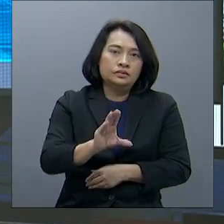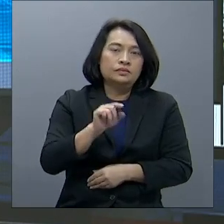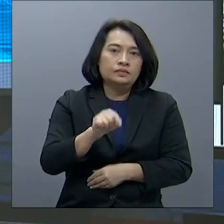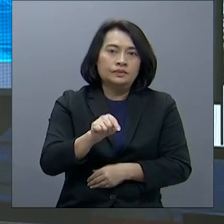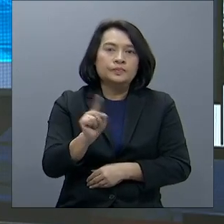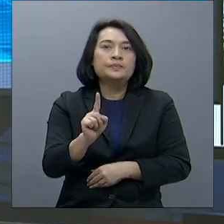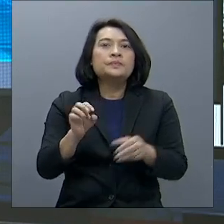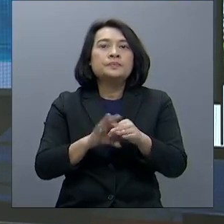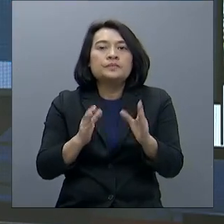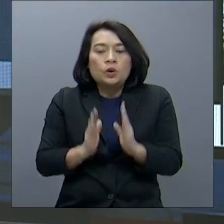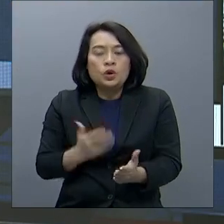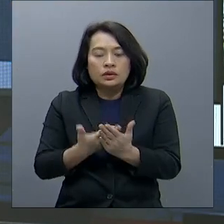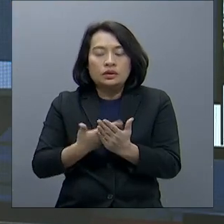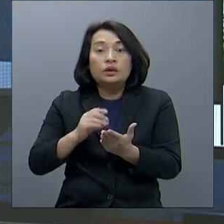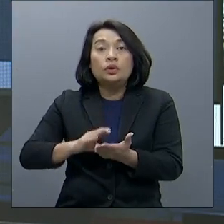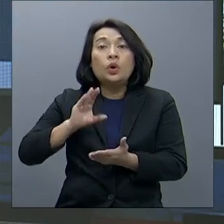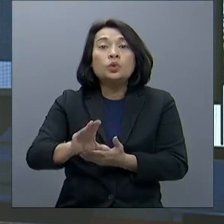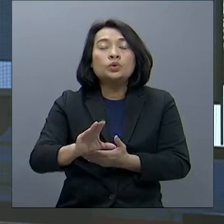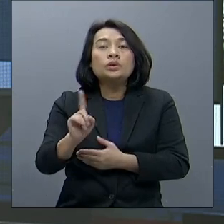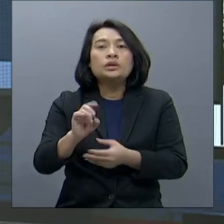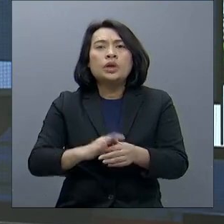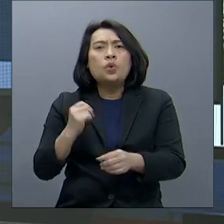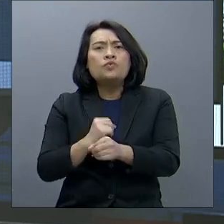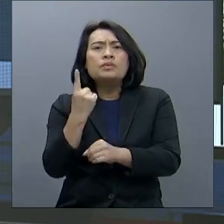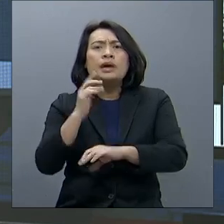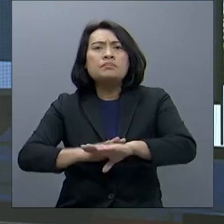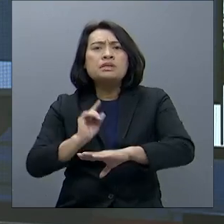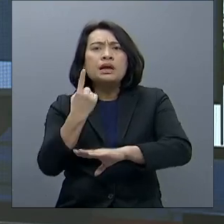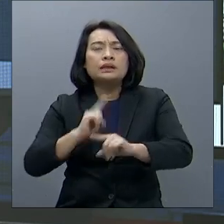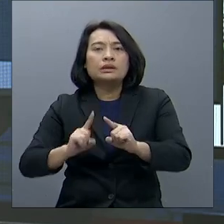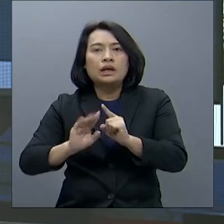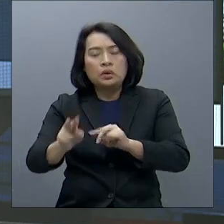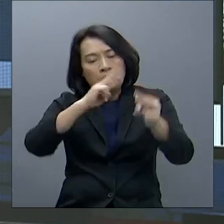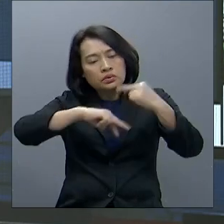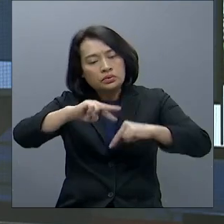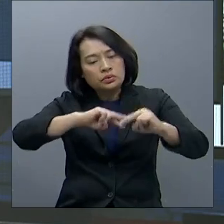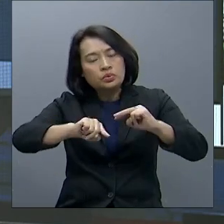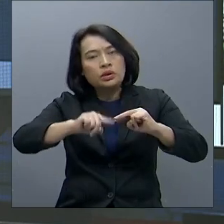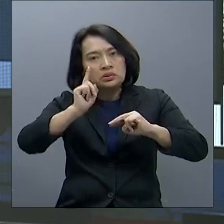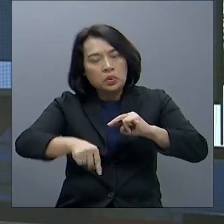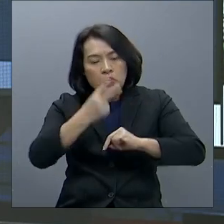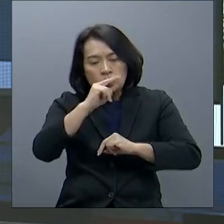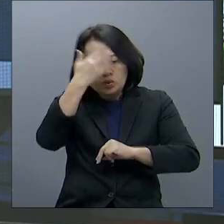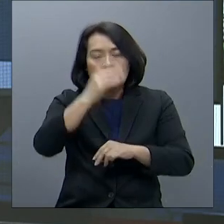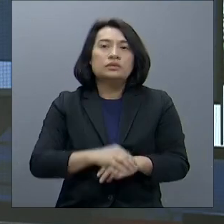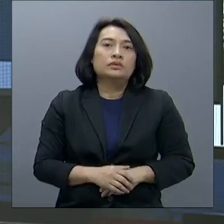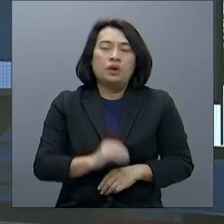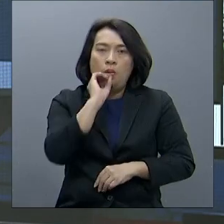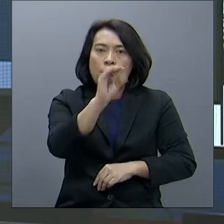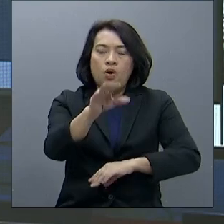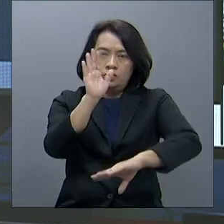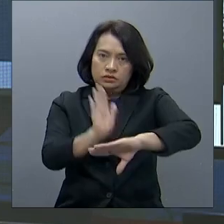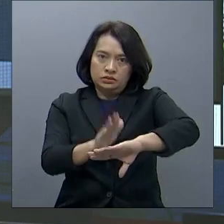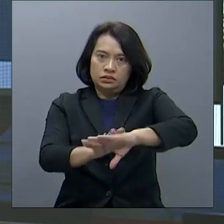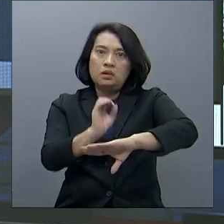คนอาจจะเป็นนักลงทุนมือใหม่หน้าใหม่ที่ไม่เคยตรวจสอบเรื่องนี้ต้องตรวจสอบกันหน่อยเพราะผู้เสียหายออกมาเตือนภัยด้วยตัวเ